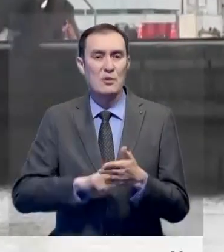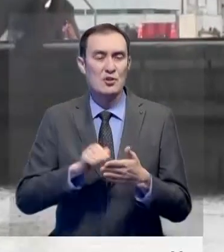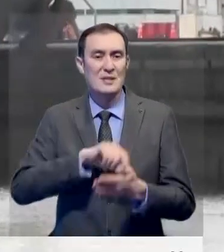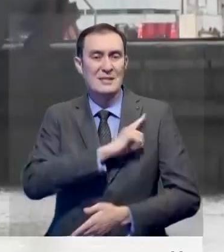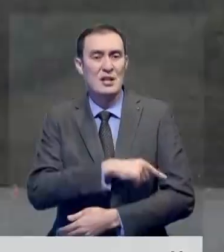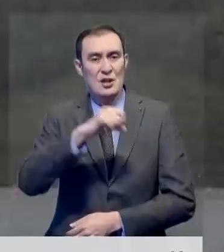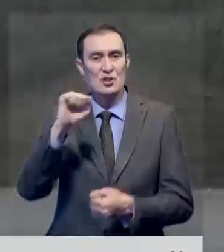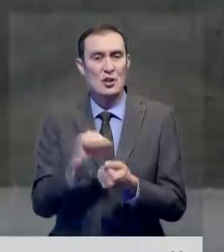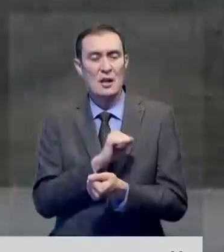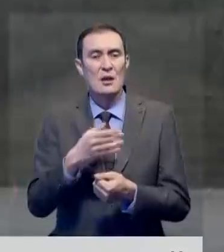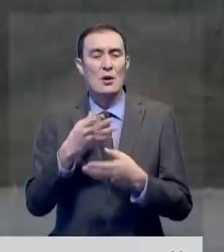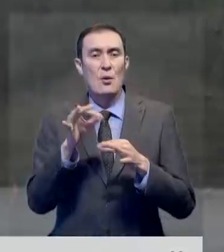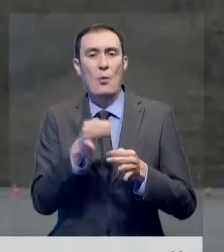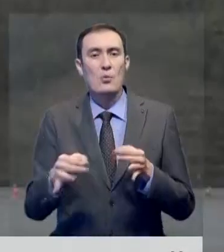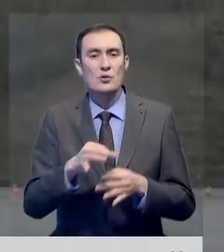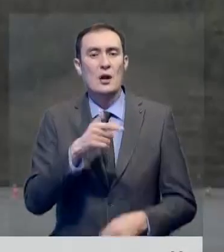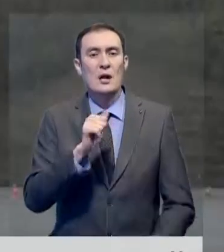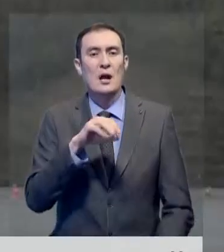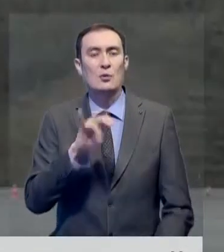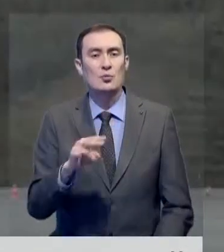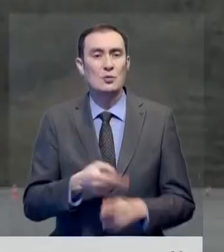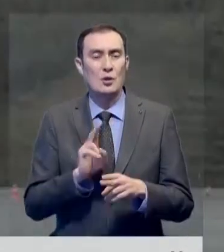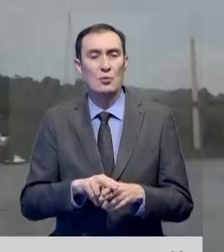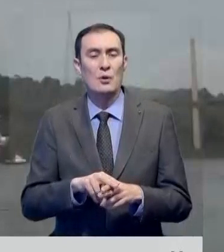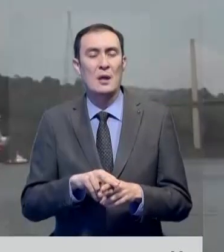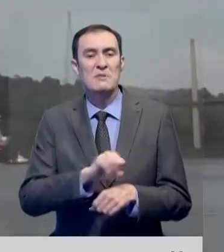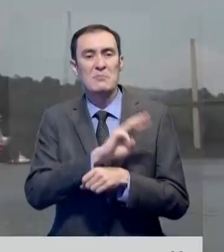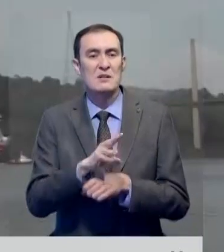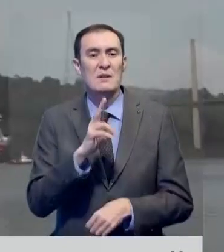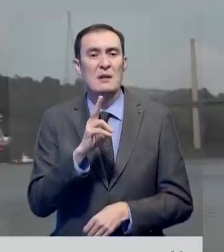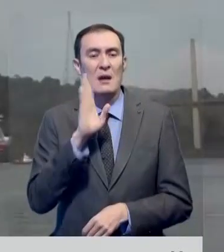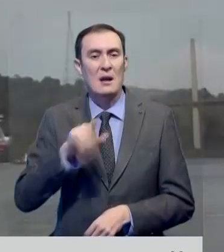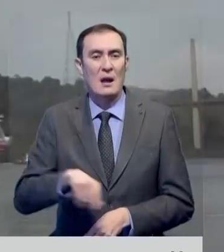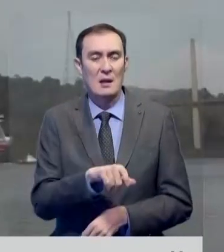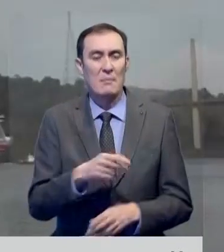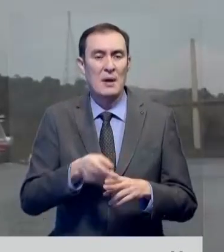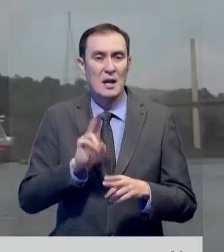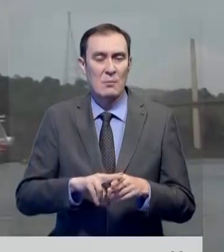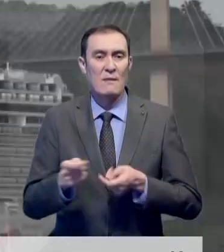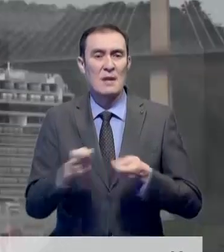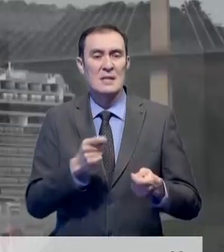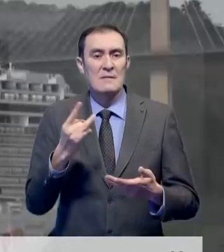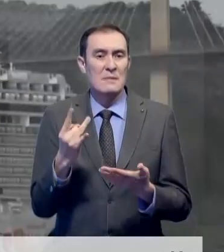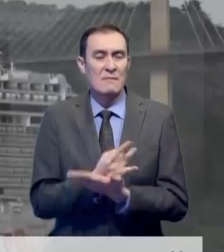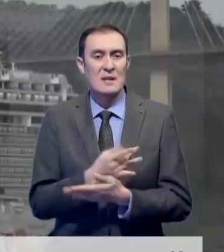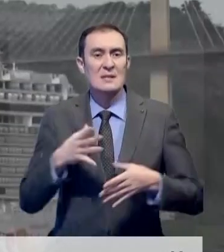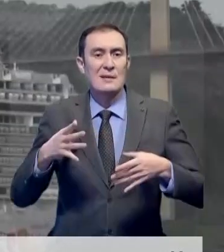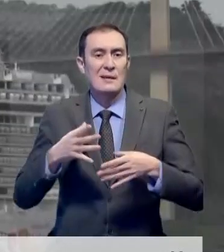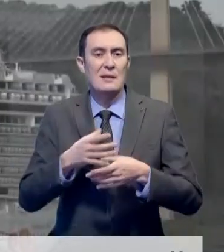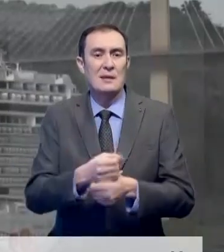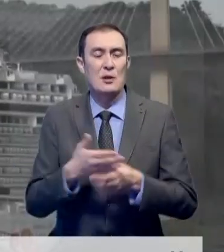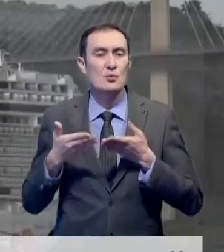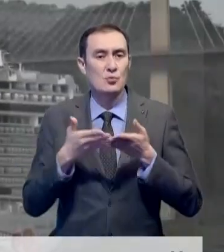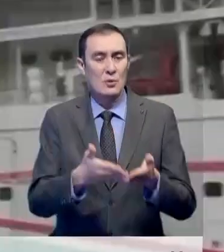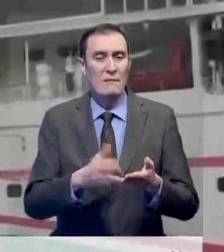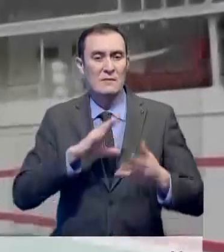Из-за сильной жары пересохло озеро Гатун, которое питает Панамский канал. На этом фоне власти впервые сократили количество